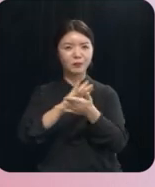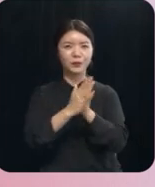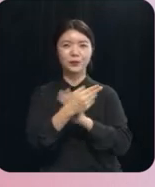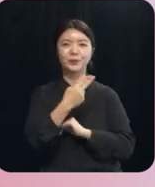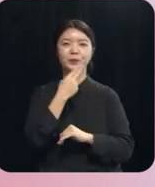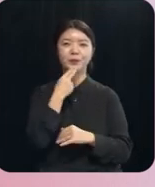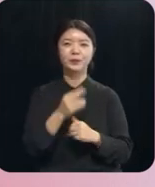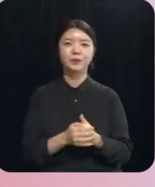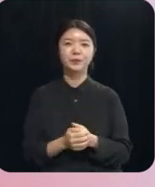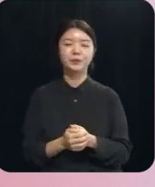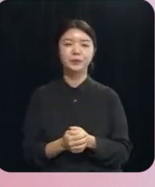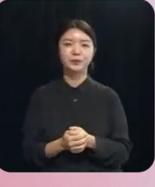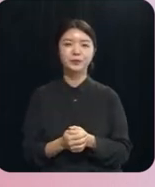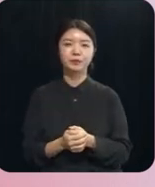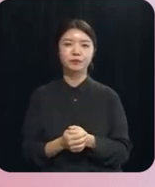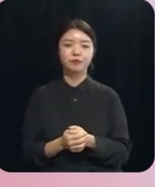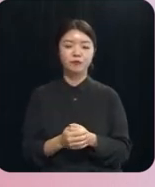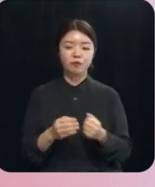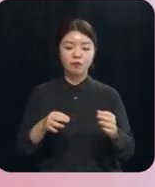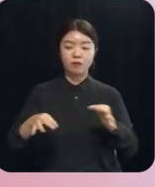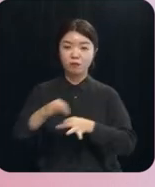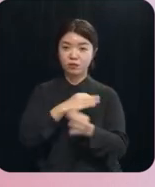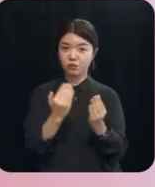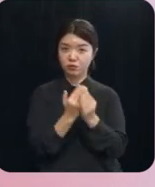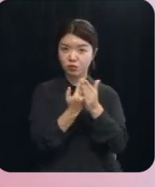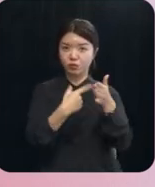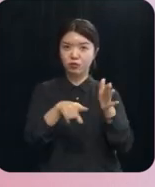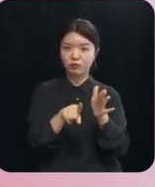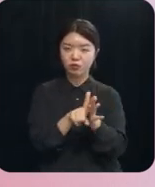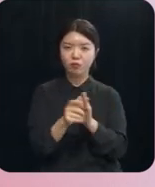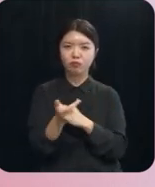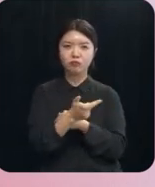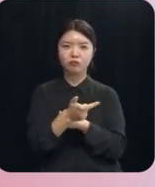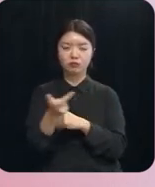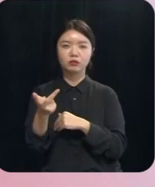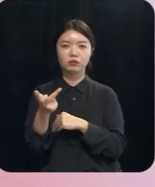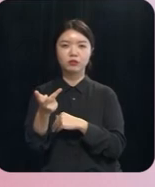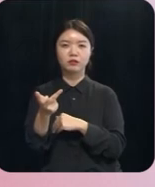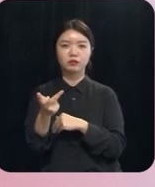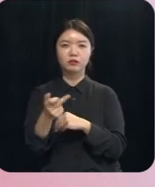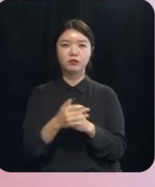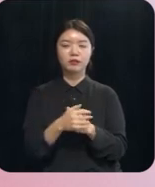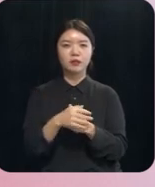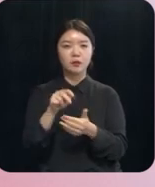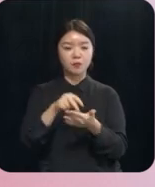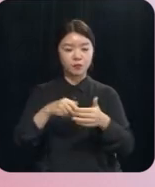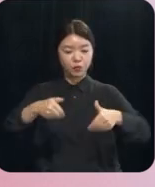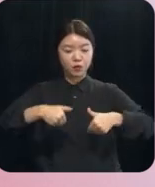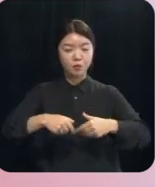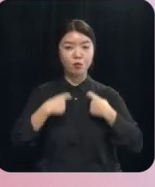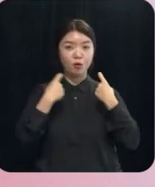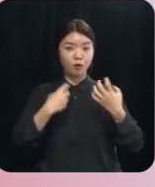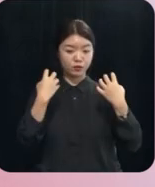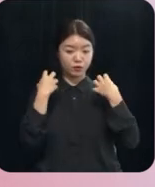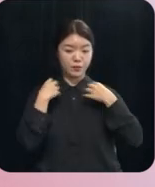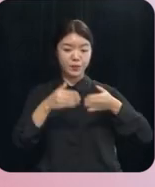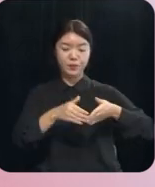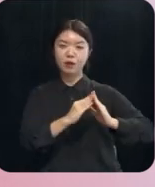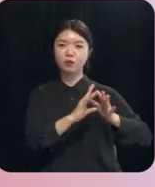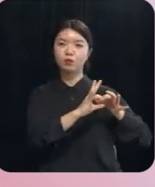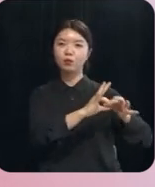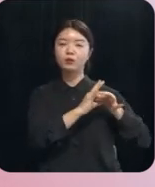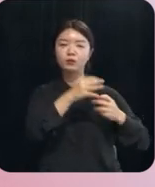있습니다. 경제 활성화를 위해서는 큰 모멘텀이 필요합니다. 관광청 유치를 통해서